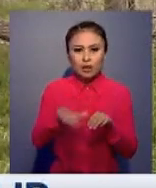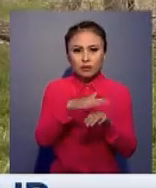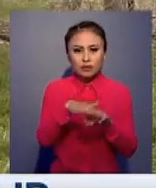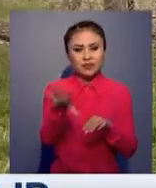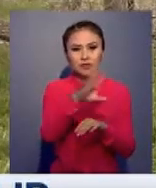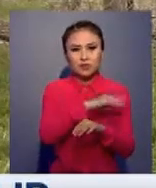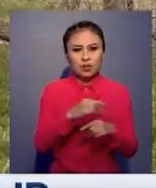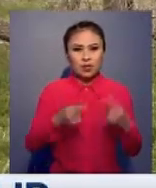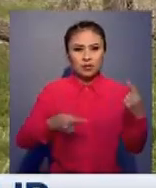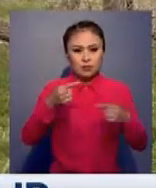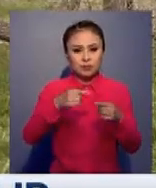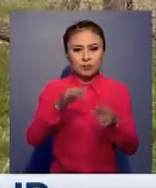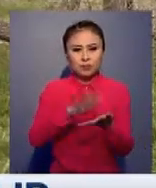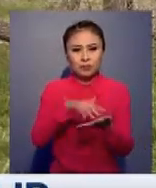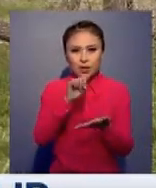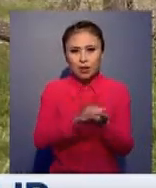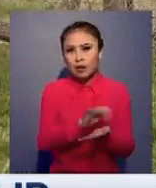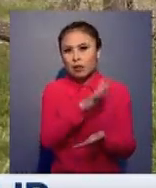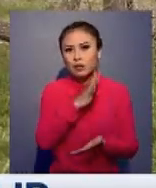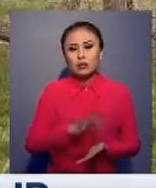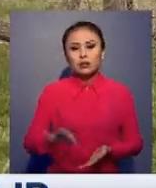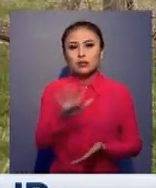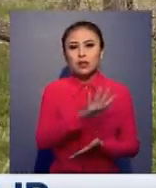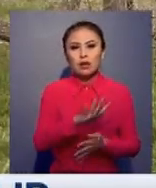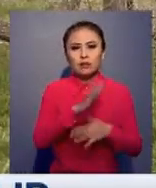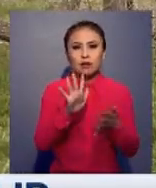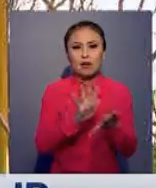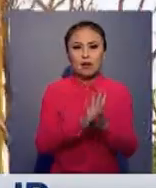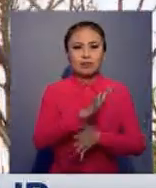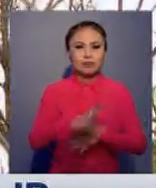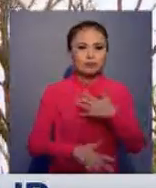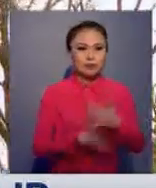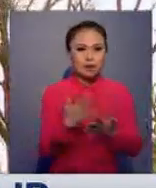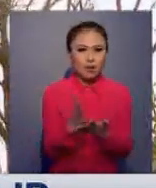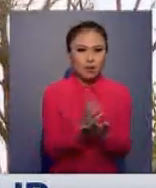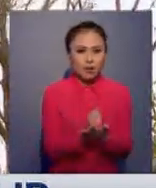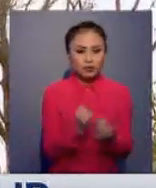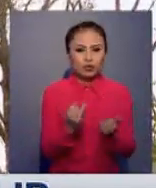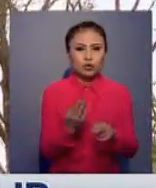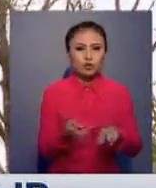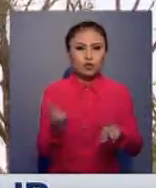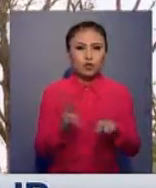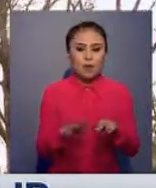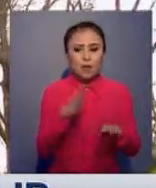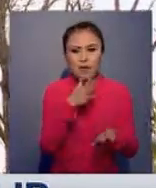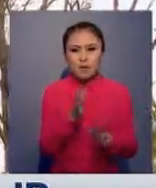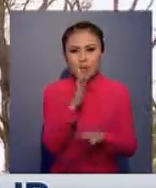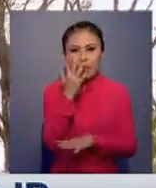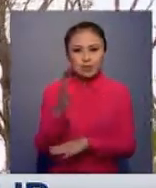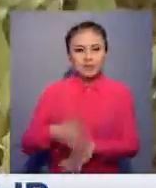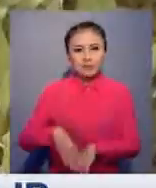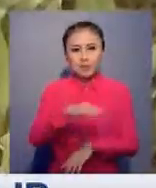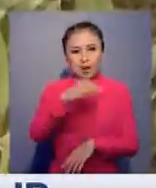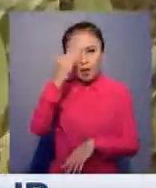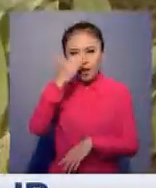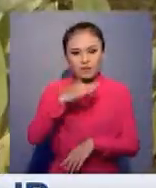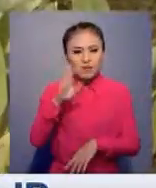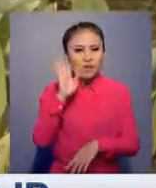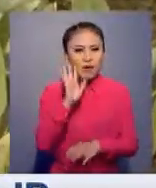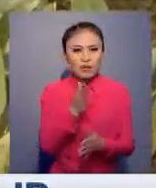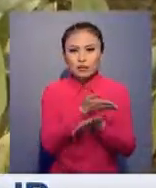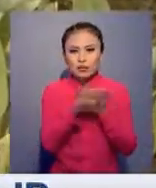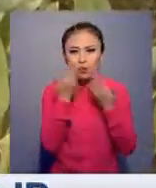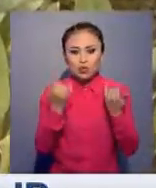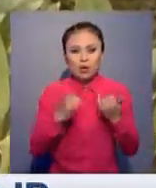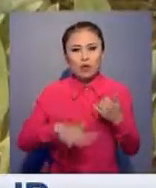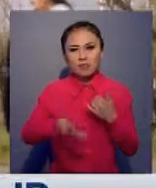экожүйенің тепе-теңдігі бұзылып, бұл аумақ батпаққа айналуда. Кесу шаралардан кейін саябақ аумағында жаз бойы су тұрып қалған. Жиналған